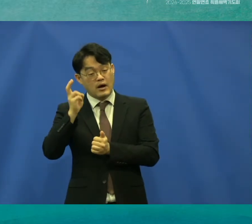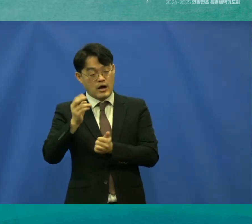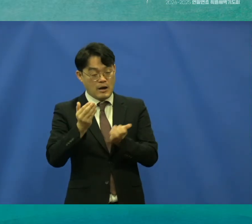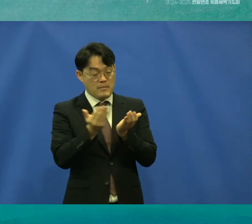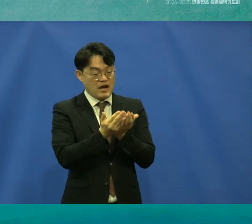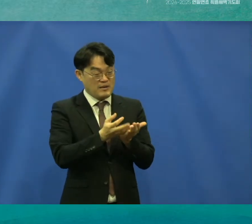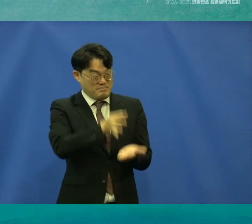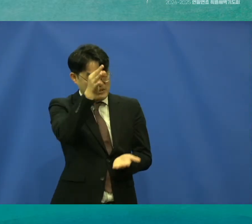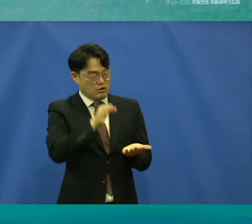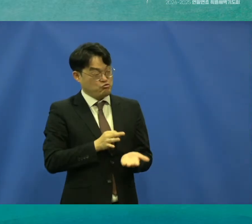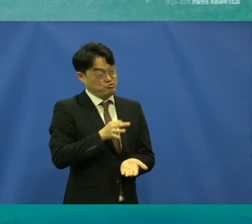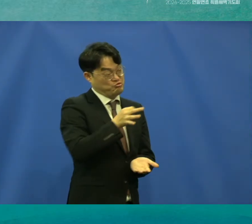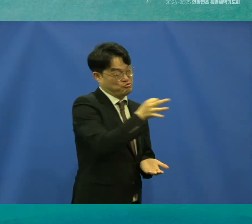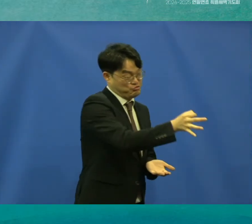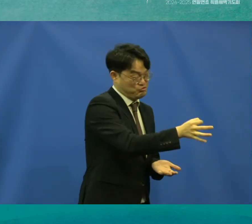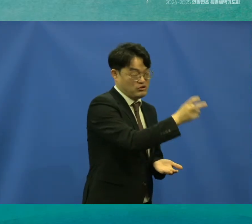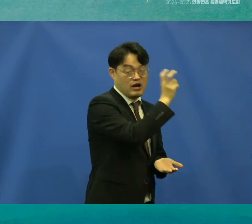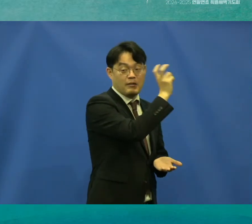물고기 배는 공짜였습니다.